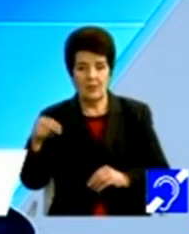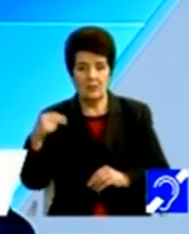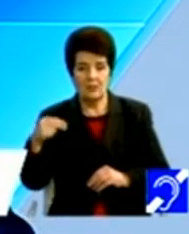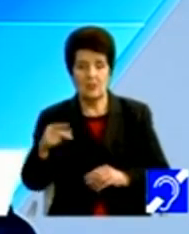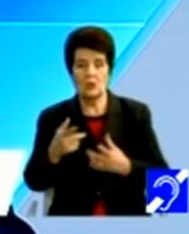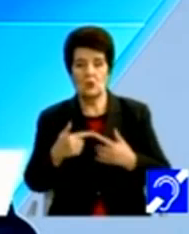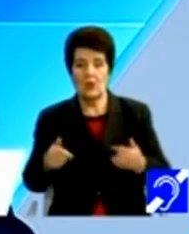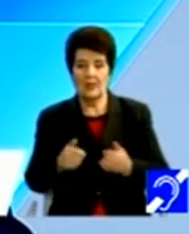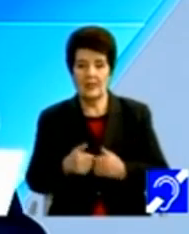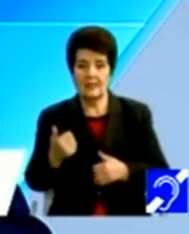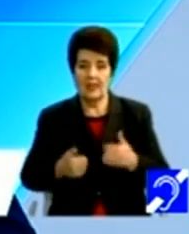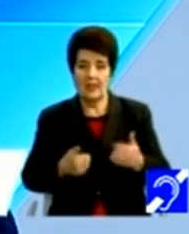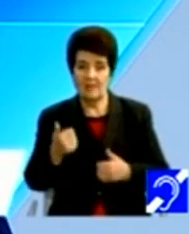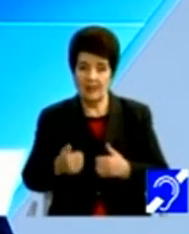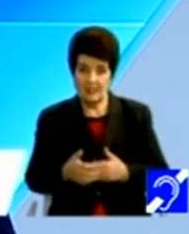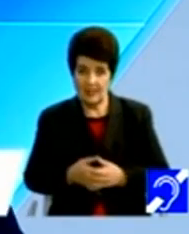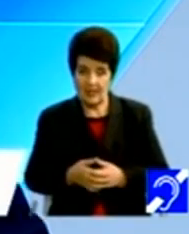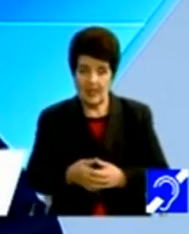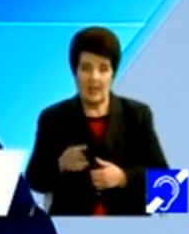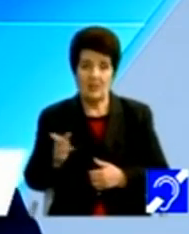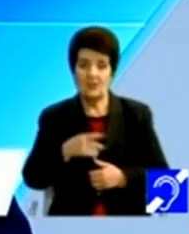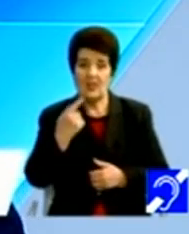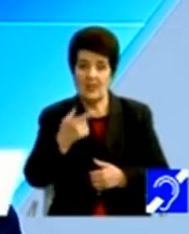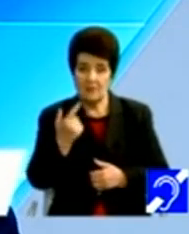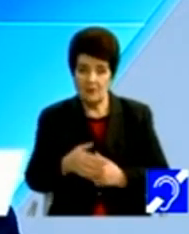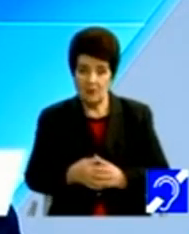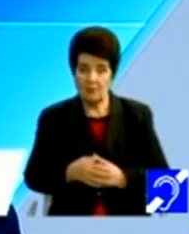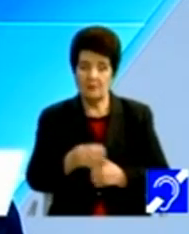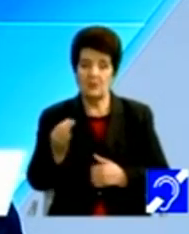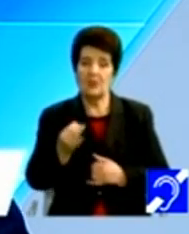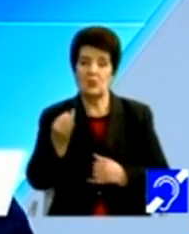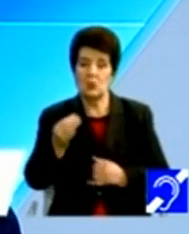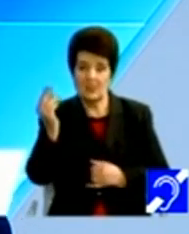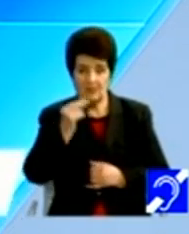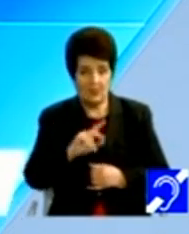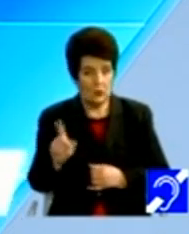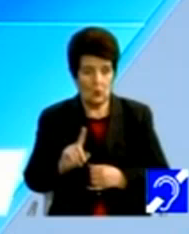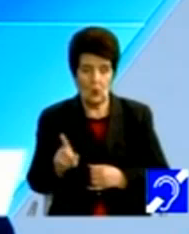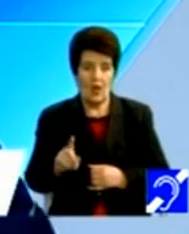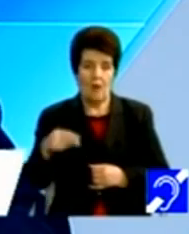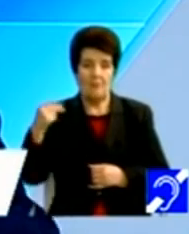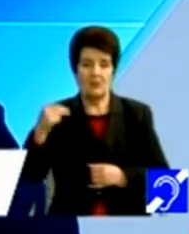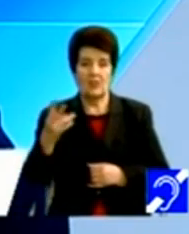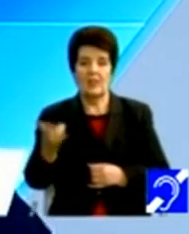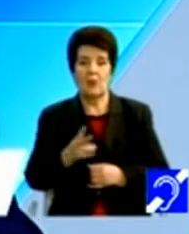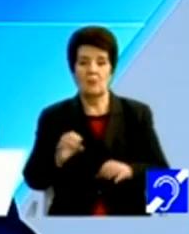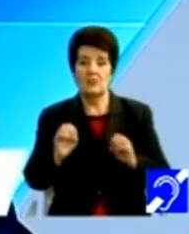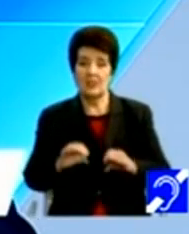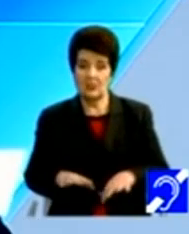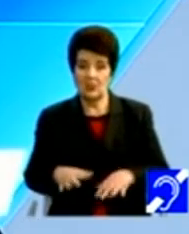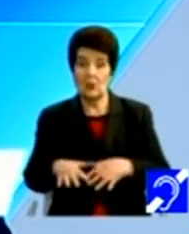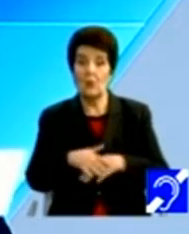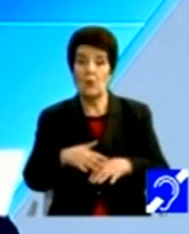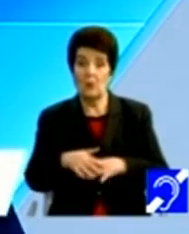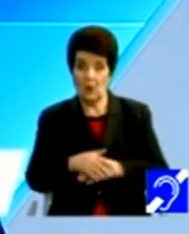să organizeze referendum ce țin de ce limbă vorbim, ce istorie să învățăm, asta nu președintele trebuie să decidă și nici